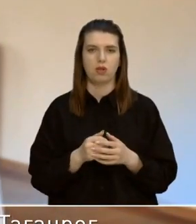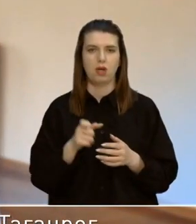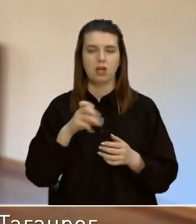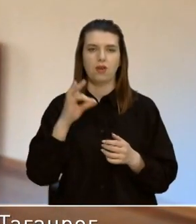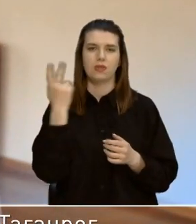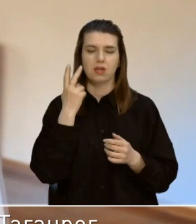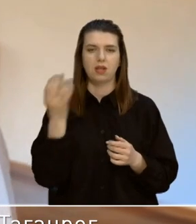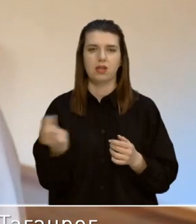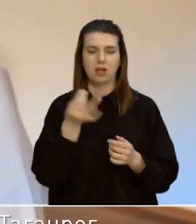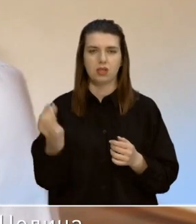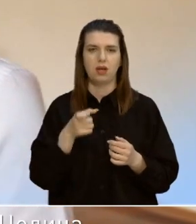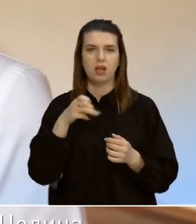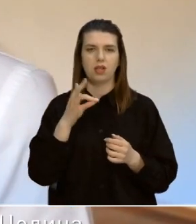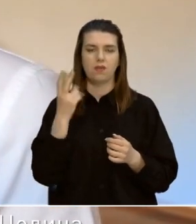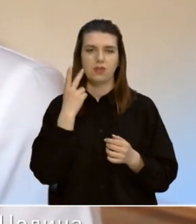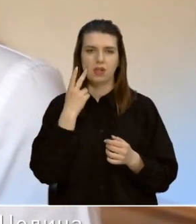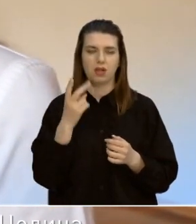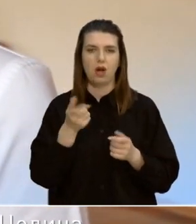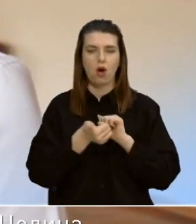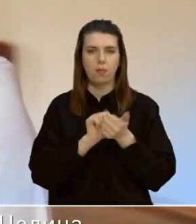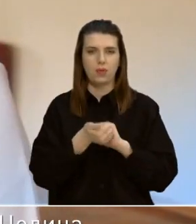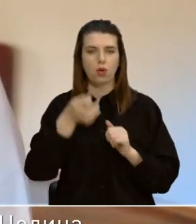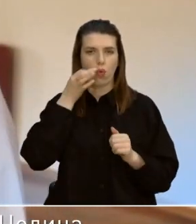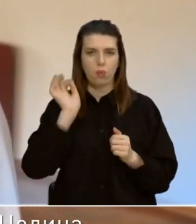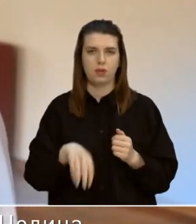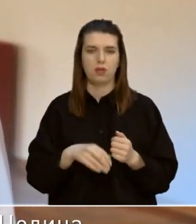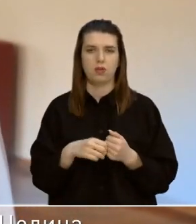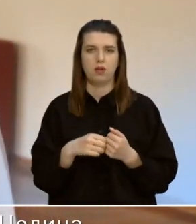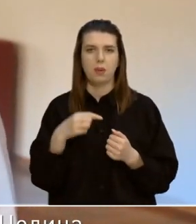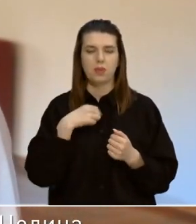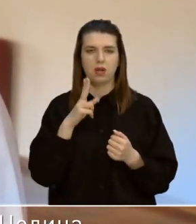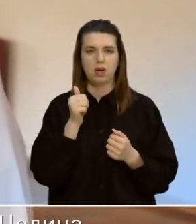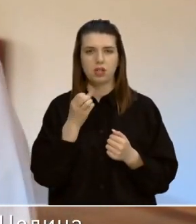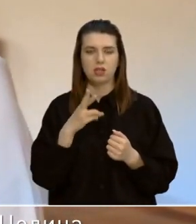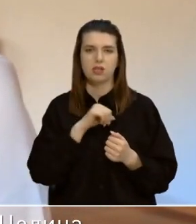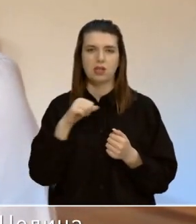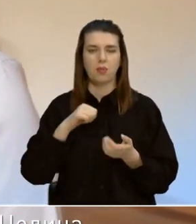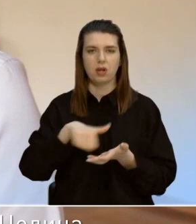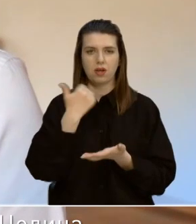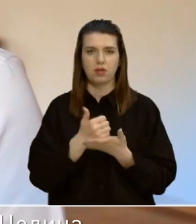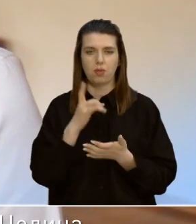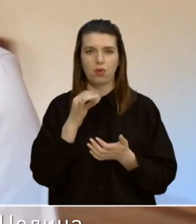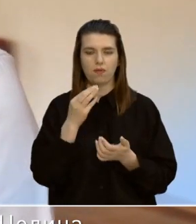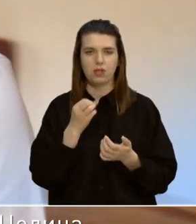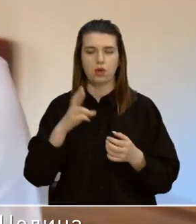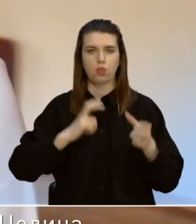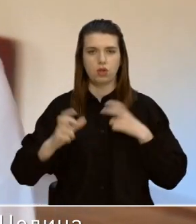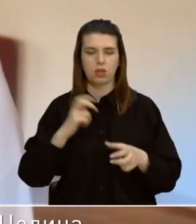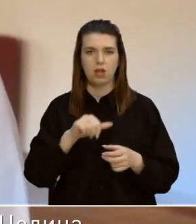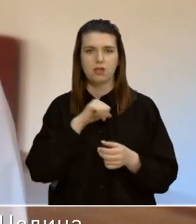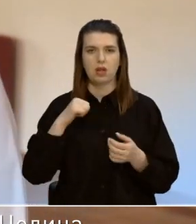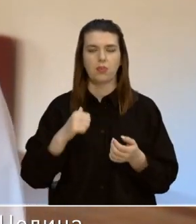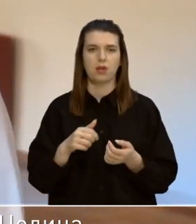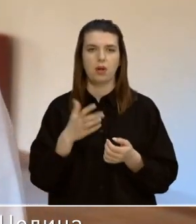Это всегда интересно, это всегда какой-то обмен опытом. Мне кажется, что самое главное в профессии учителя, ну вот